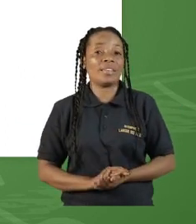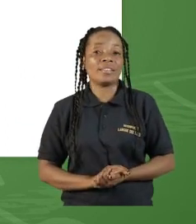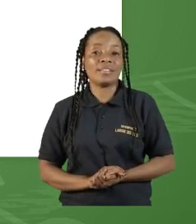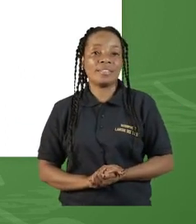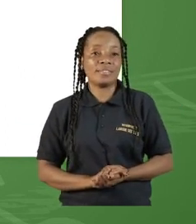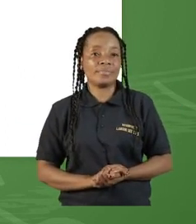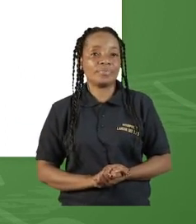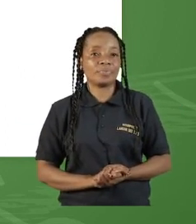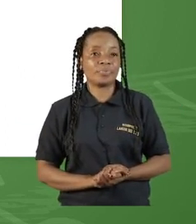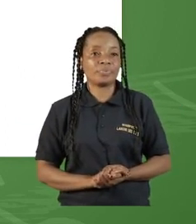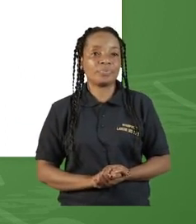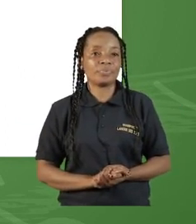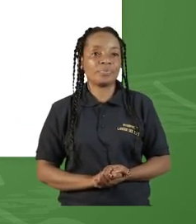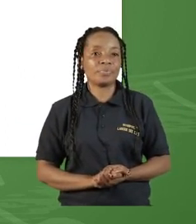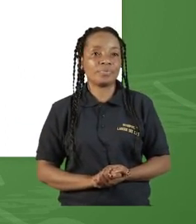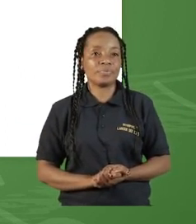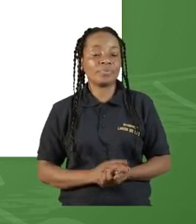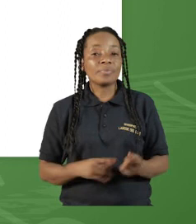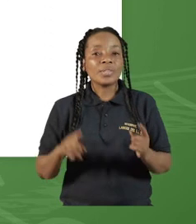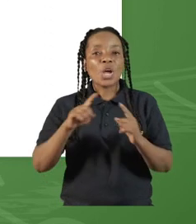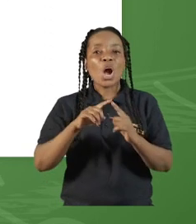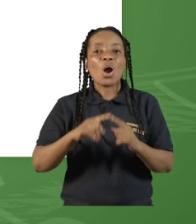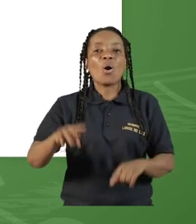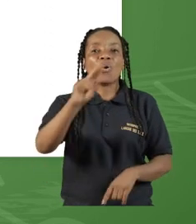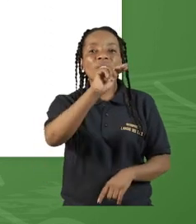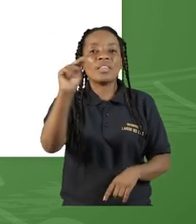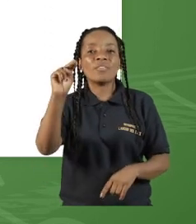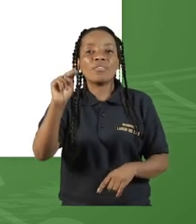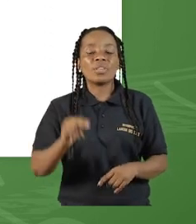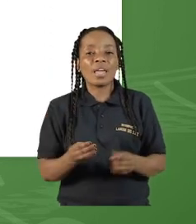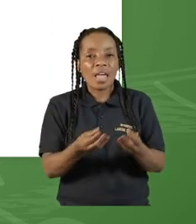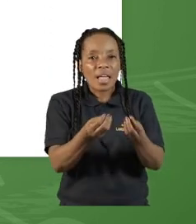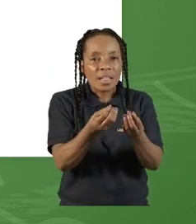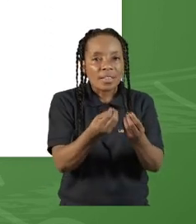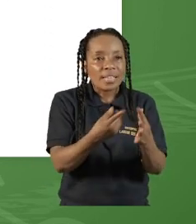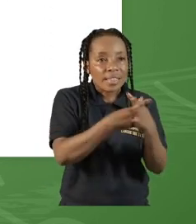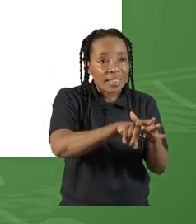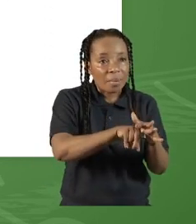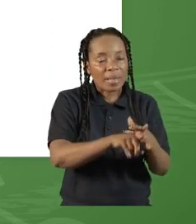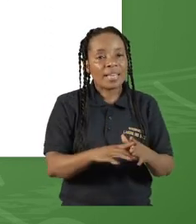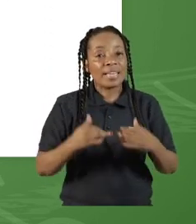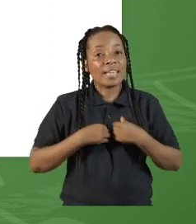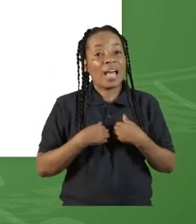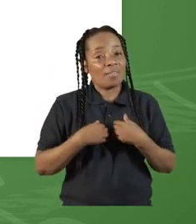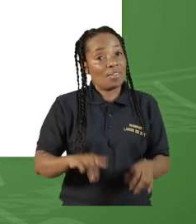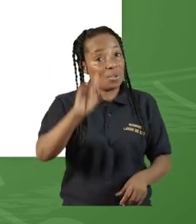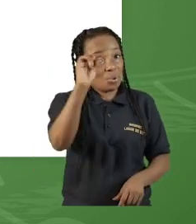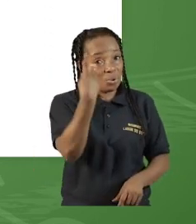Nous constatons au niveau des réactifs, il y a un seul atome de